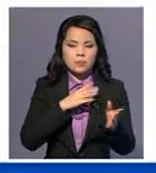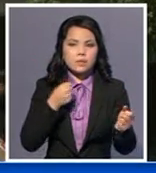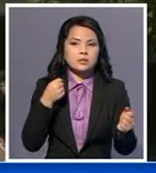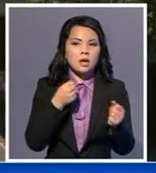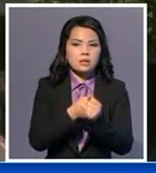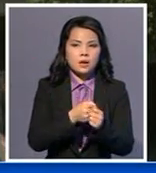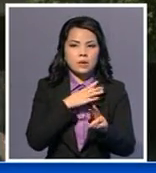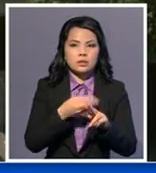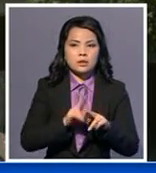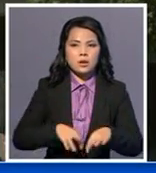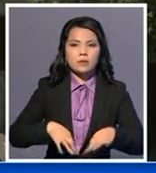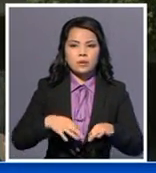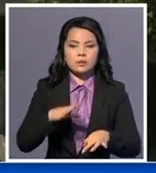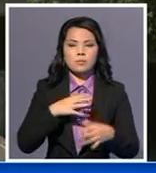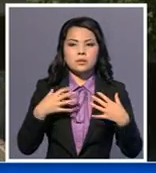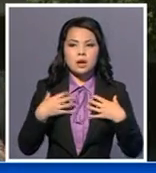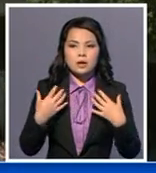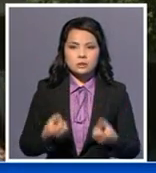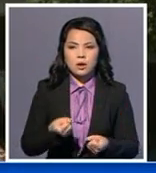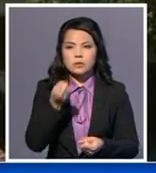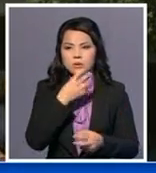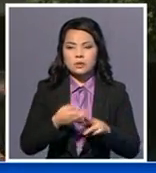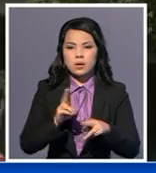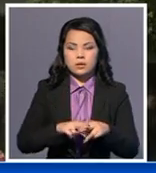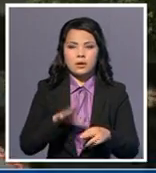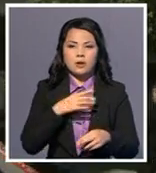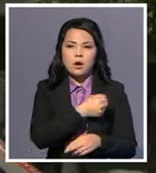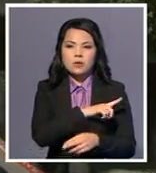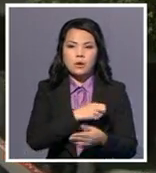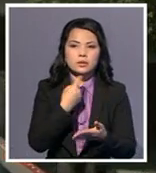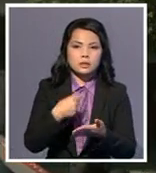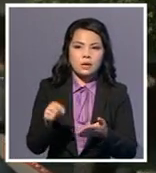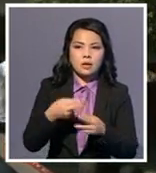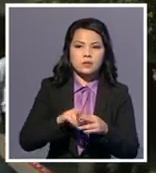Жүргізушінің денсаулығы жақсы болғандықтан ауруханадан шығарылды. Қазір уақытша тергеу абақтысында.